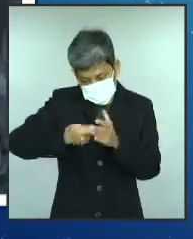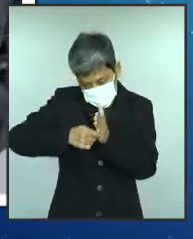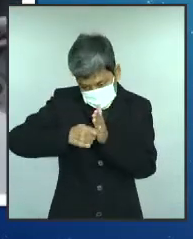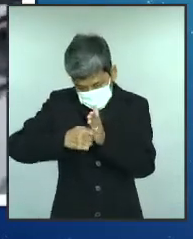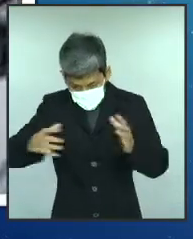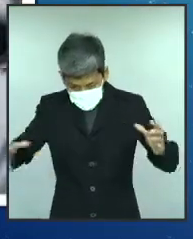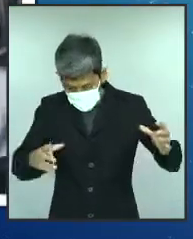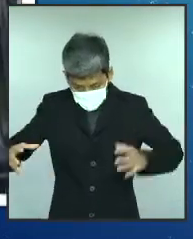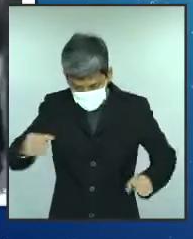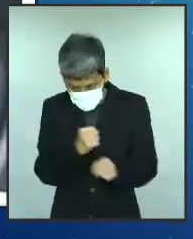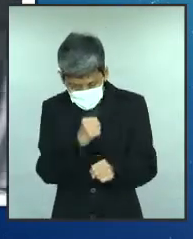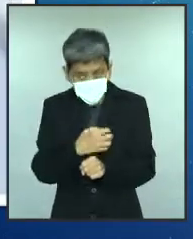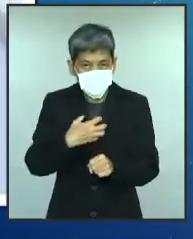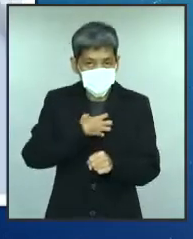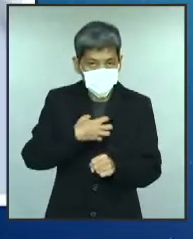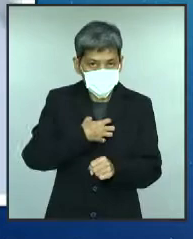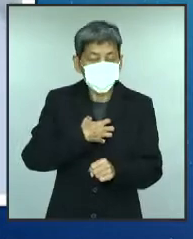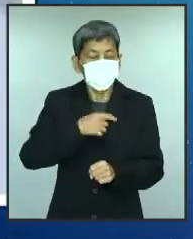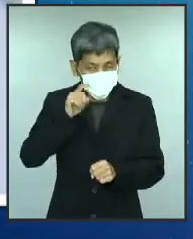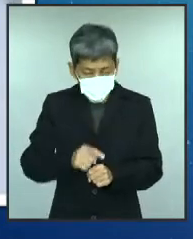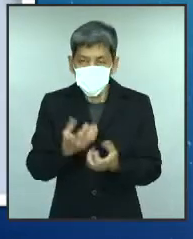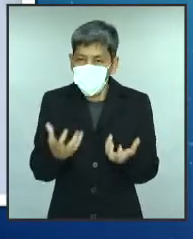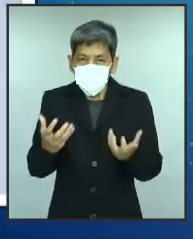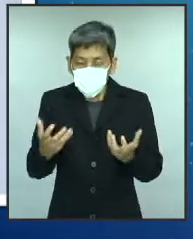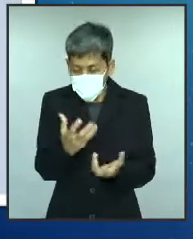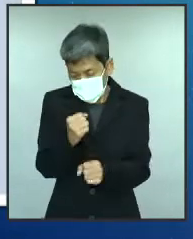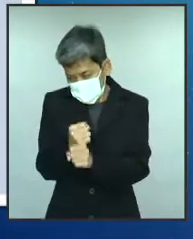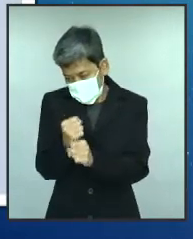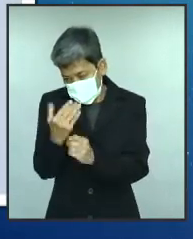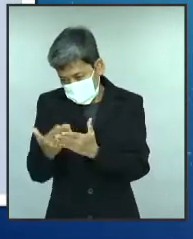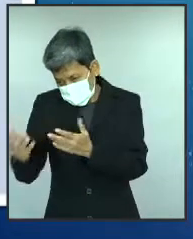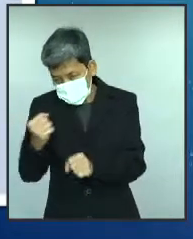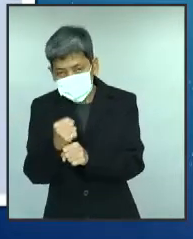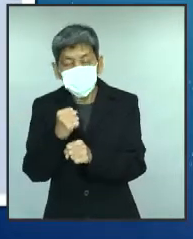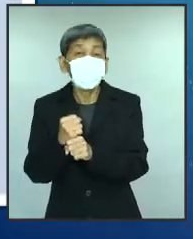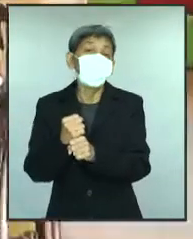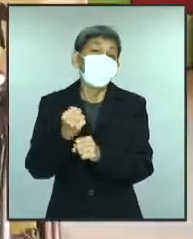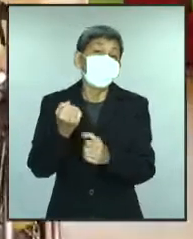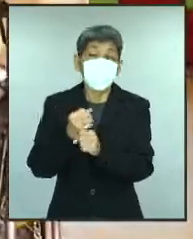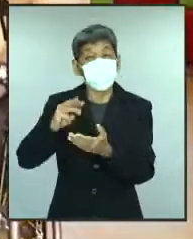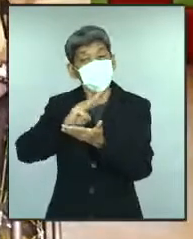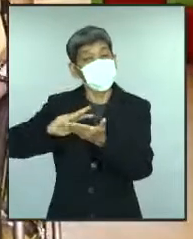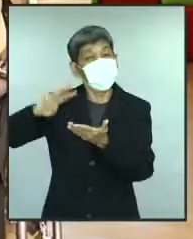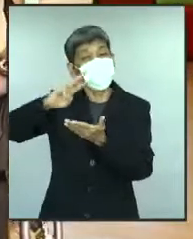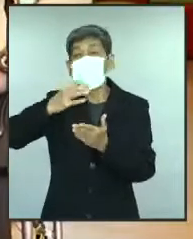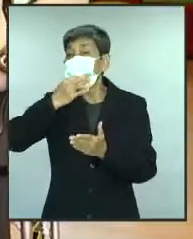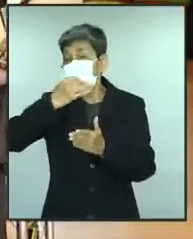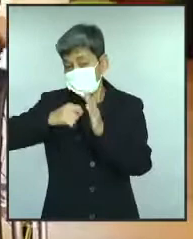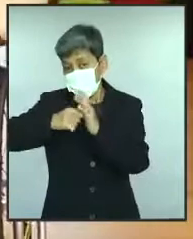อบปรับรถเข็นเดิมเนี่ยก็อาจจะต้องจัดหาอุปกรณ์เพื่อที่จะให้ทางวิทยาลัยเทค